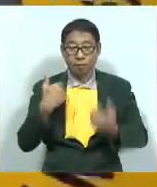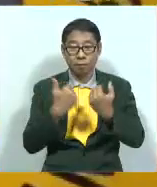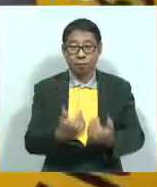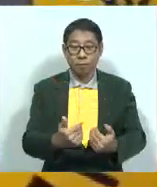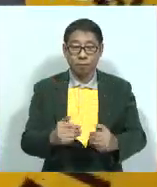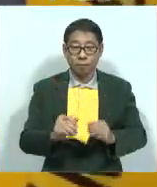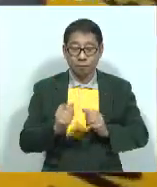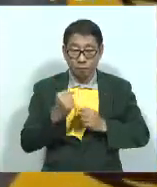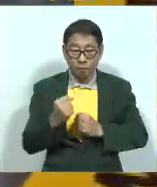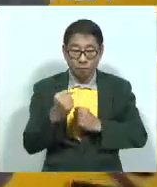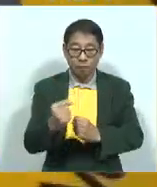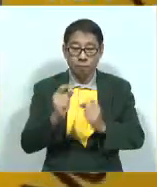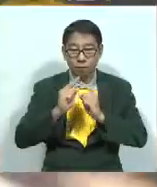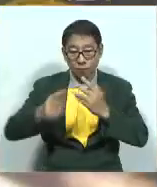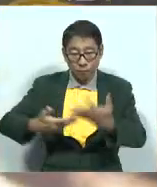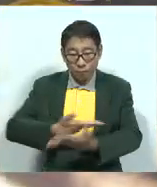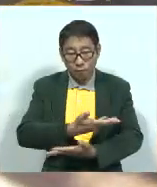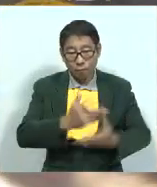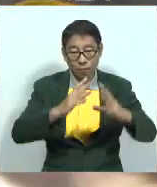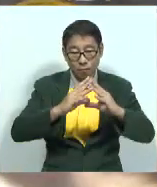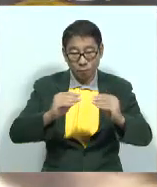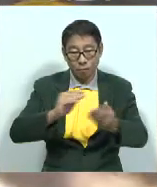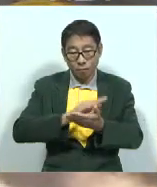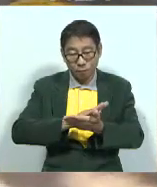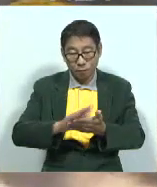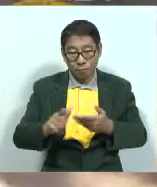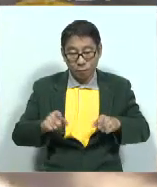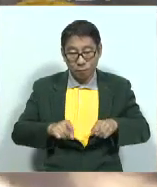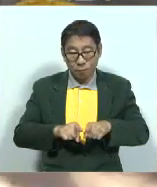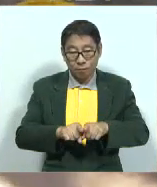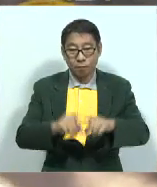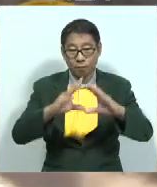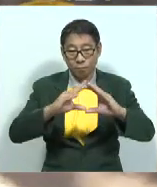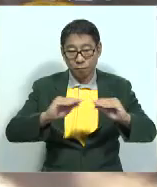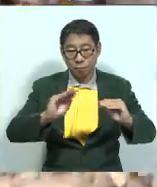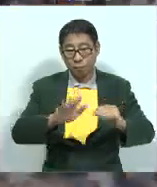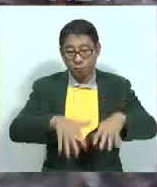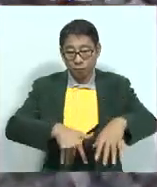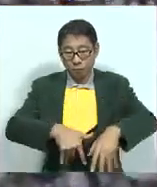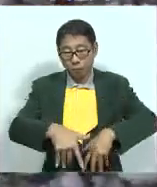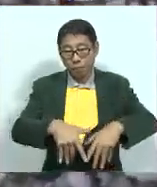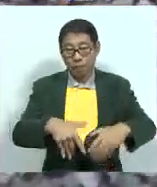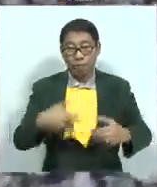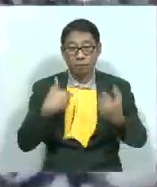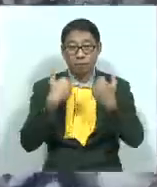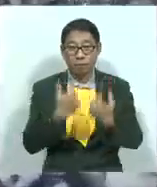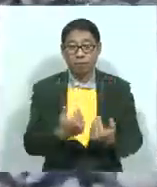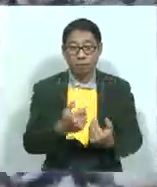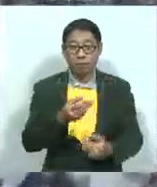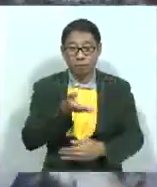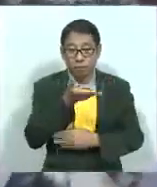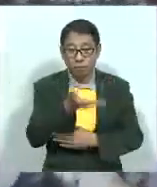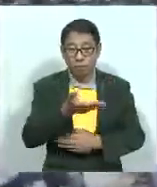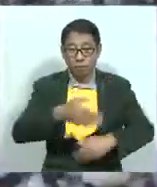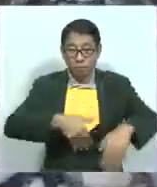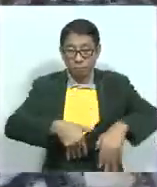เดินหน้ากระบวนการพูดคุยสันติสุขควบคู่กันไปเพื่อความสงบสุขของประชาชนในพื้นที่พร้อมกับเรียกร้องให้ประ